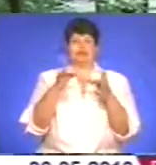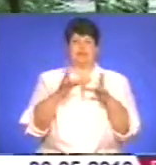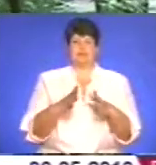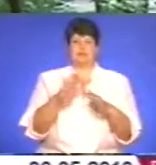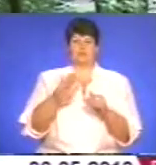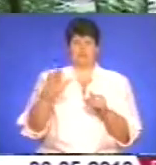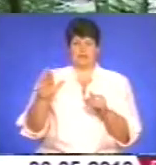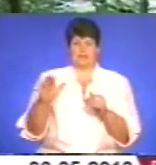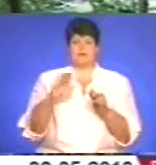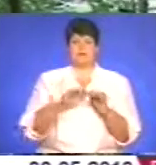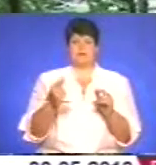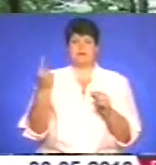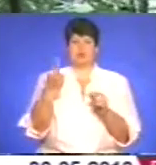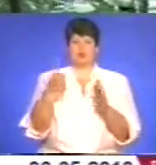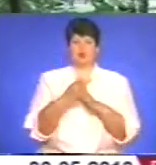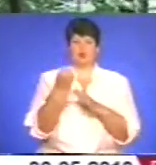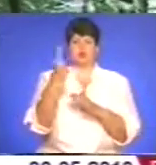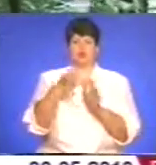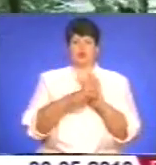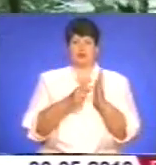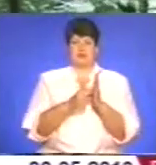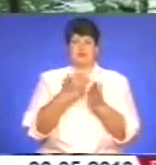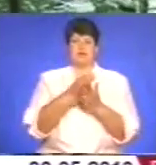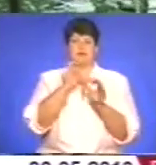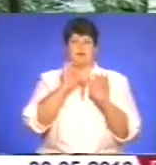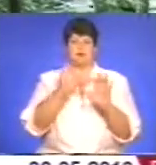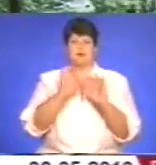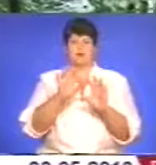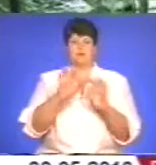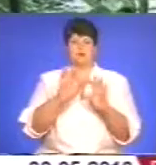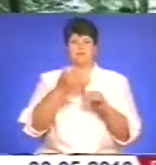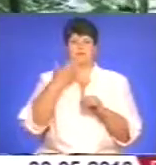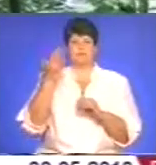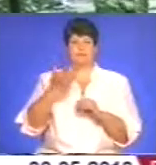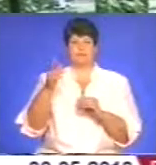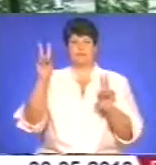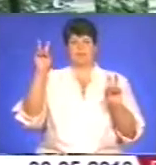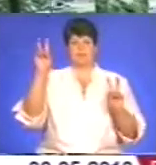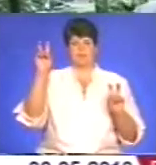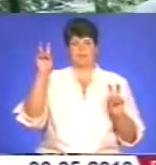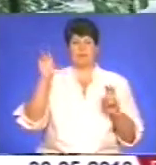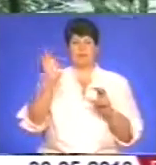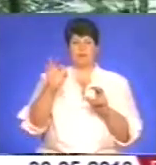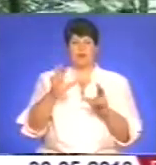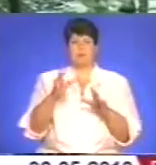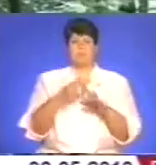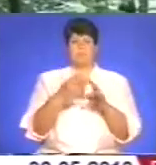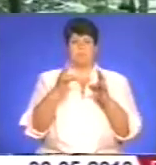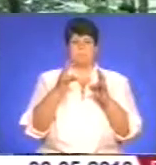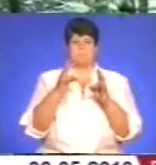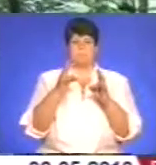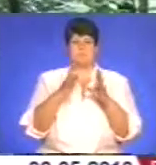11 клас йде начитка відповідних тем з безпеки життєдіяльності,